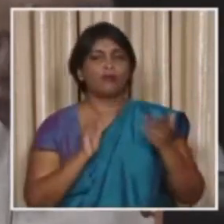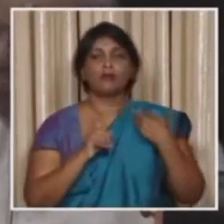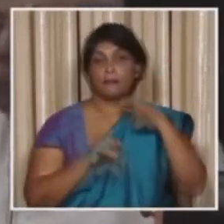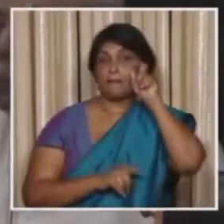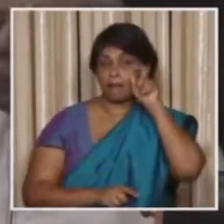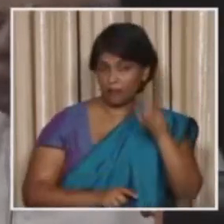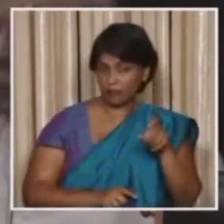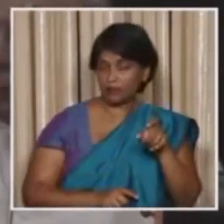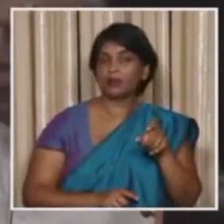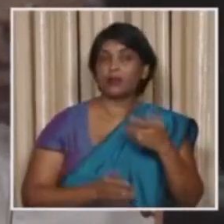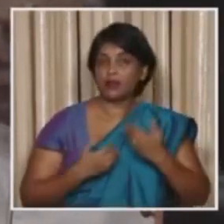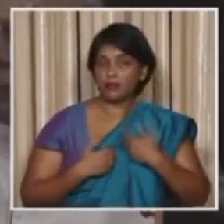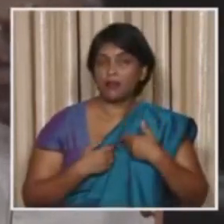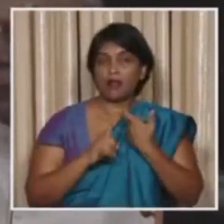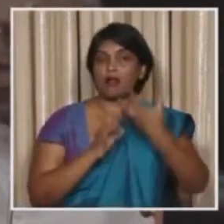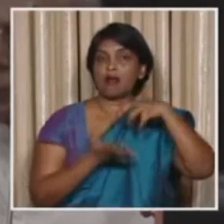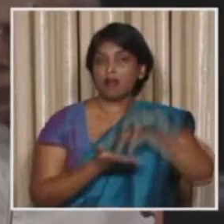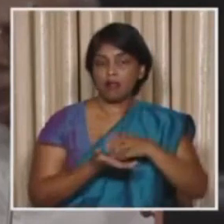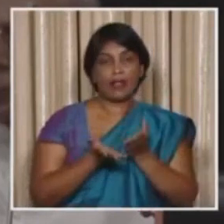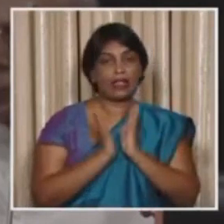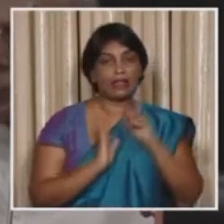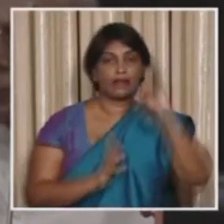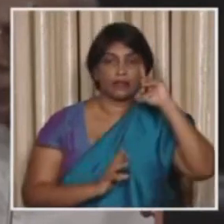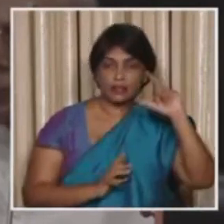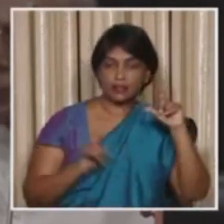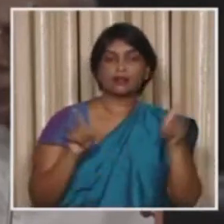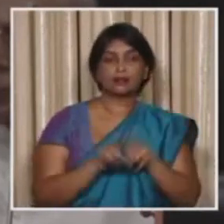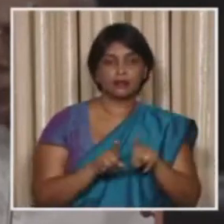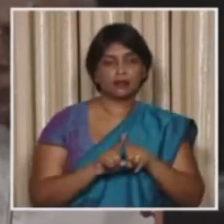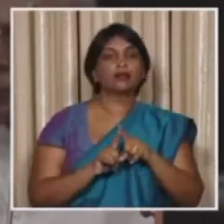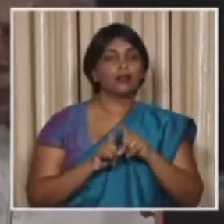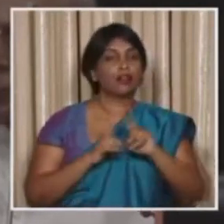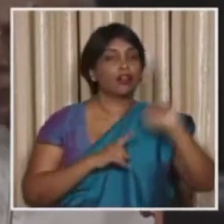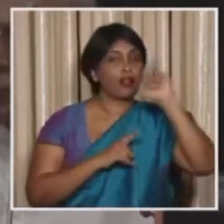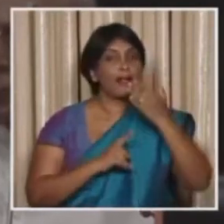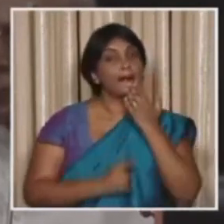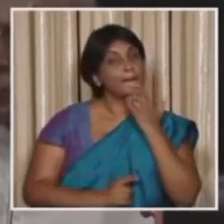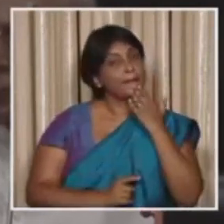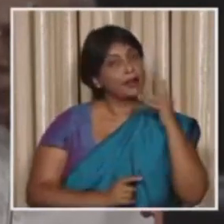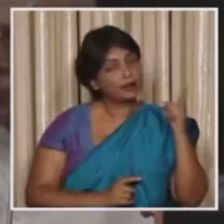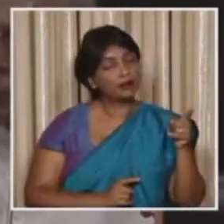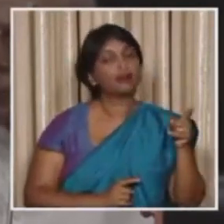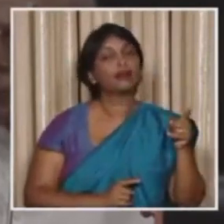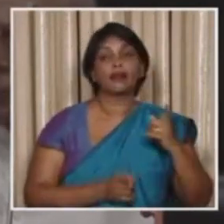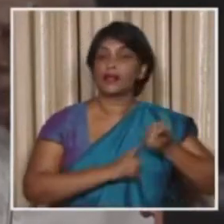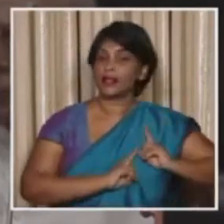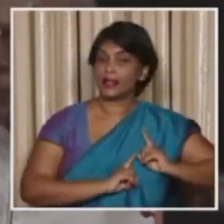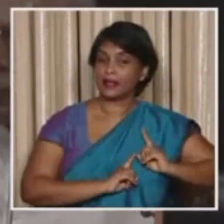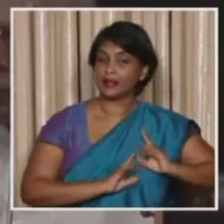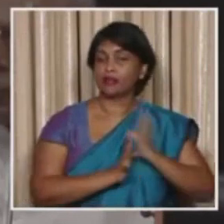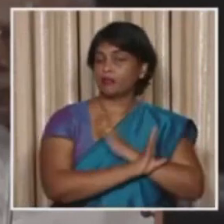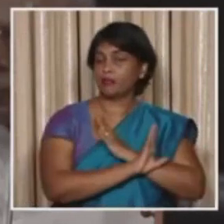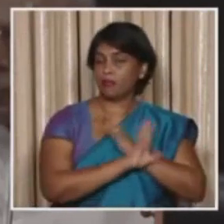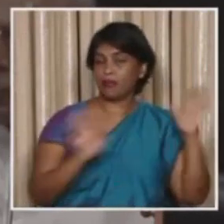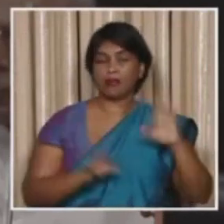කරමු අපේ කලාපයේ ඉන්දියාව හා චීනය වගේම බටහිරෝක ඇමරිකා එක්සත් ජනපදය කැනඩාව වැනි විශාල